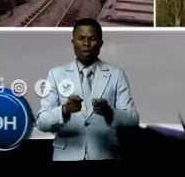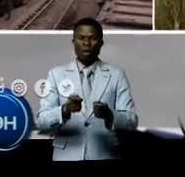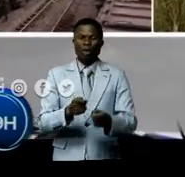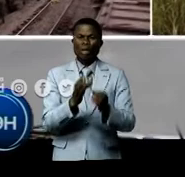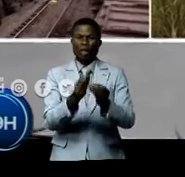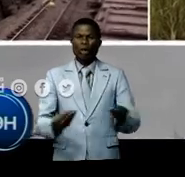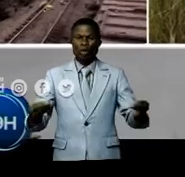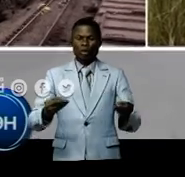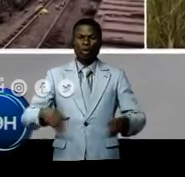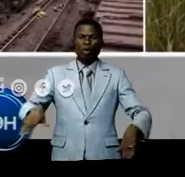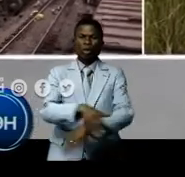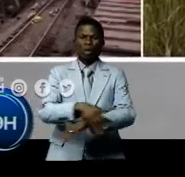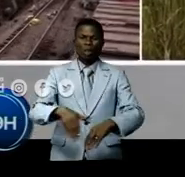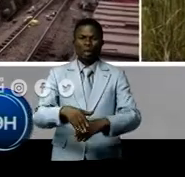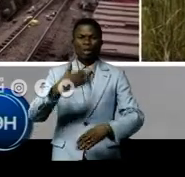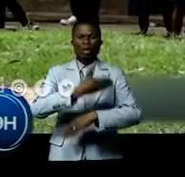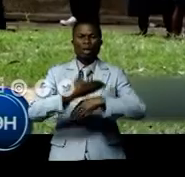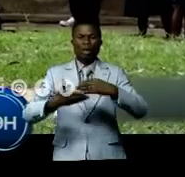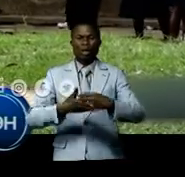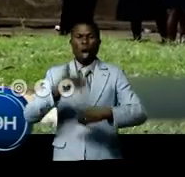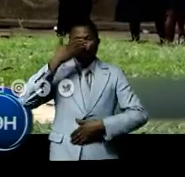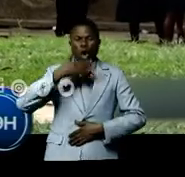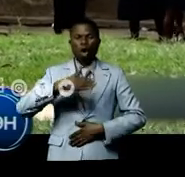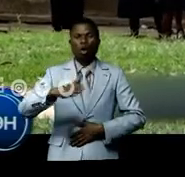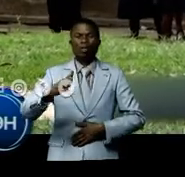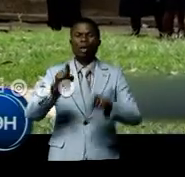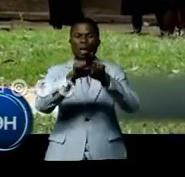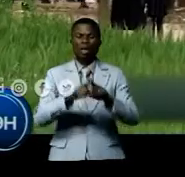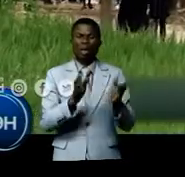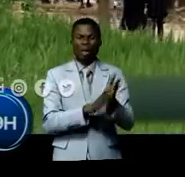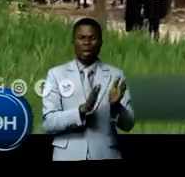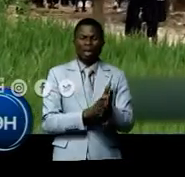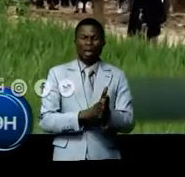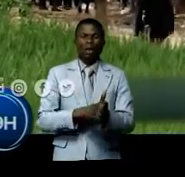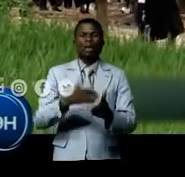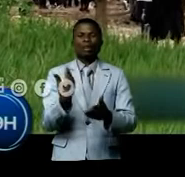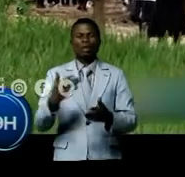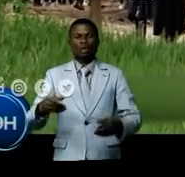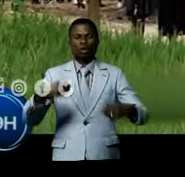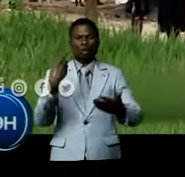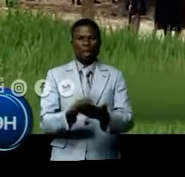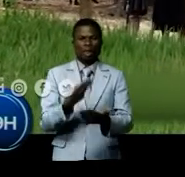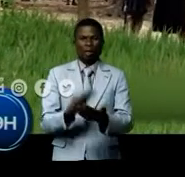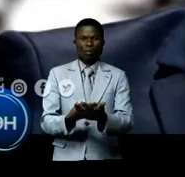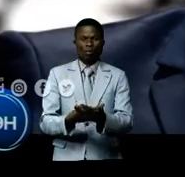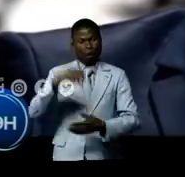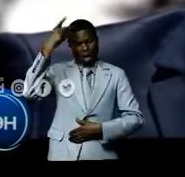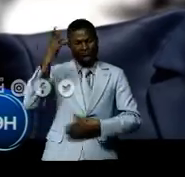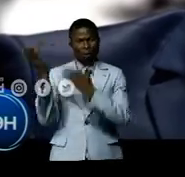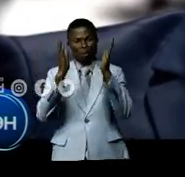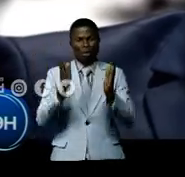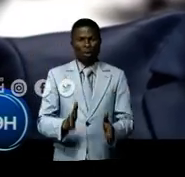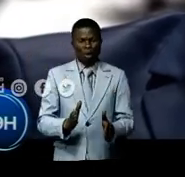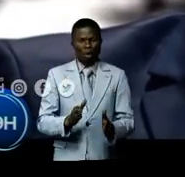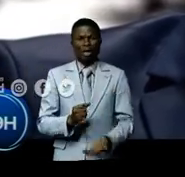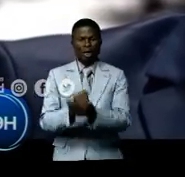du péage, ainsi que la réhabilitation des hôpitaux, des écoles et des infrastructures sportives. Une politique ambitieuse que doit